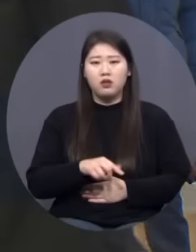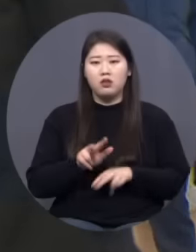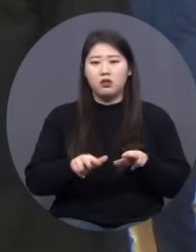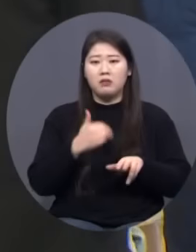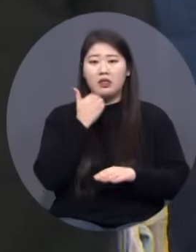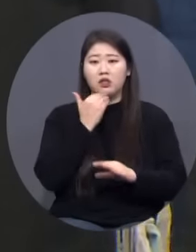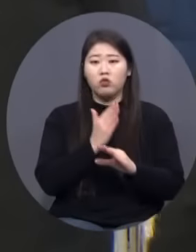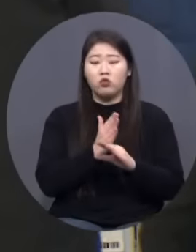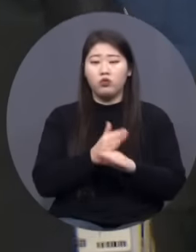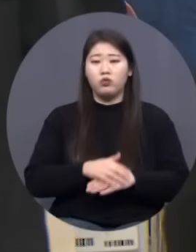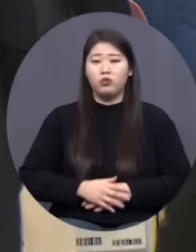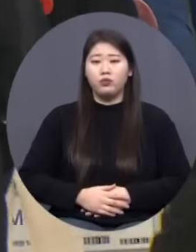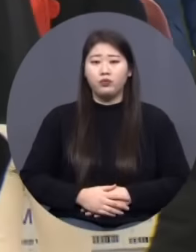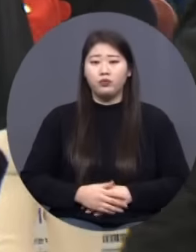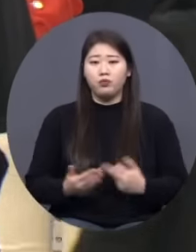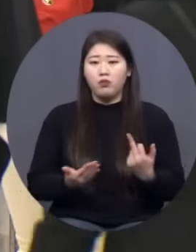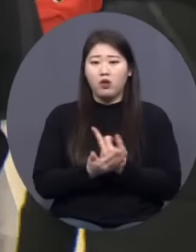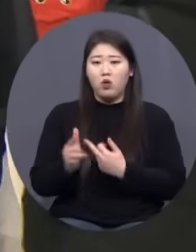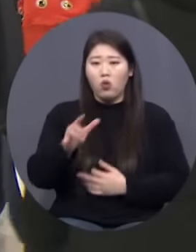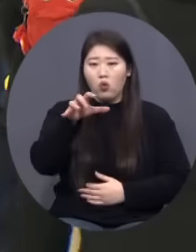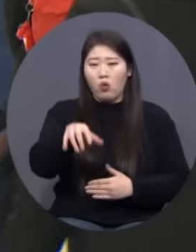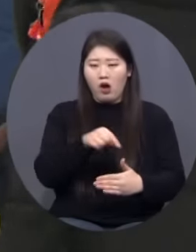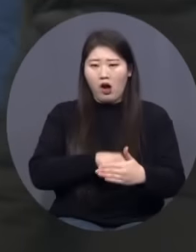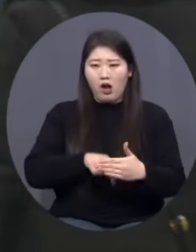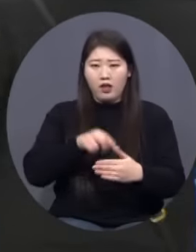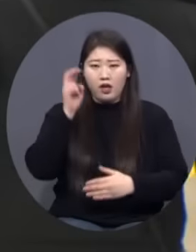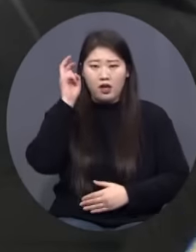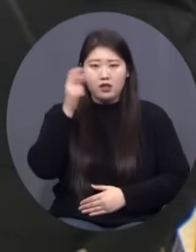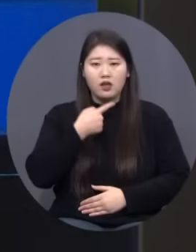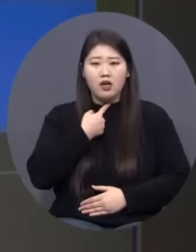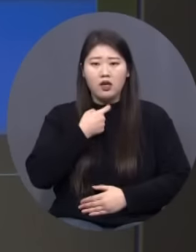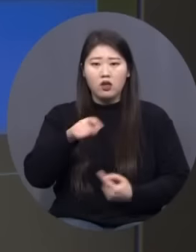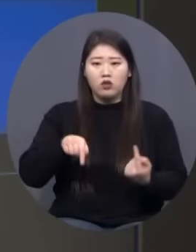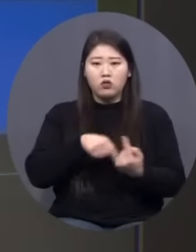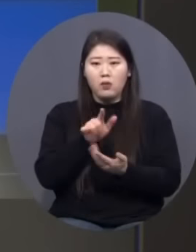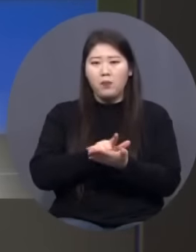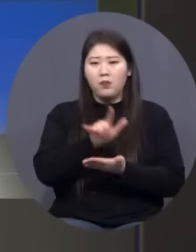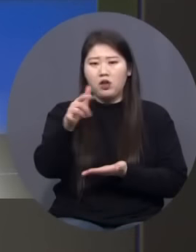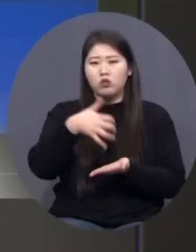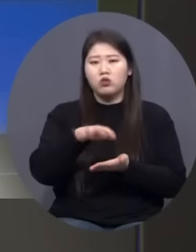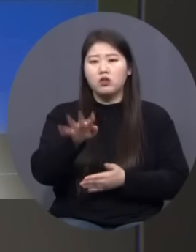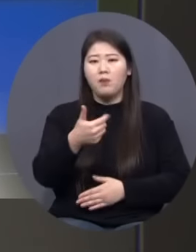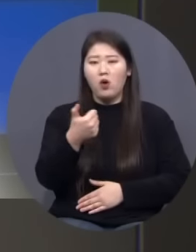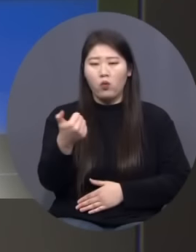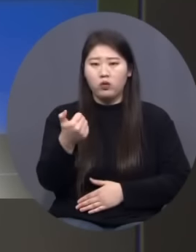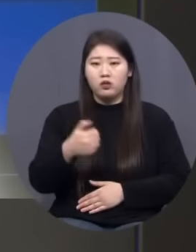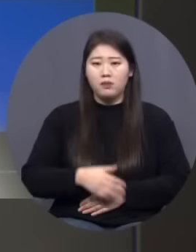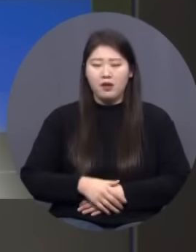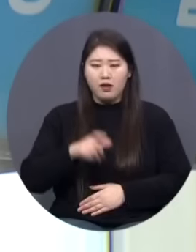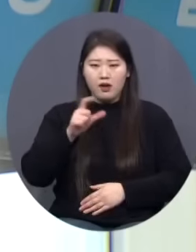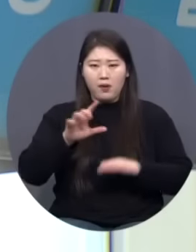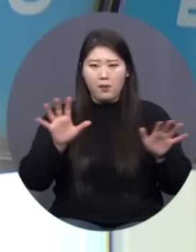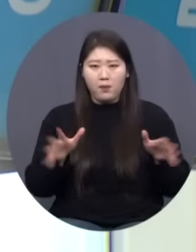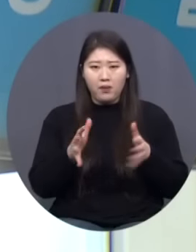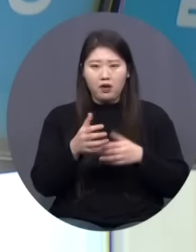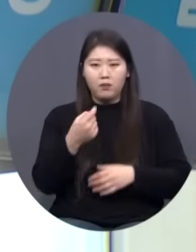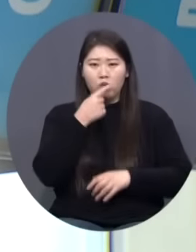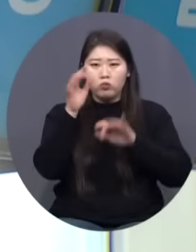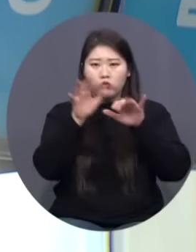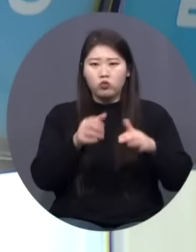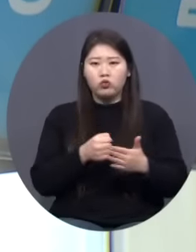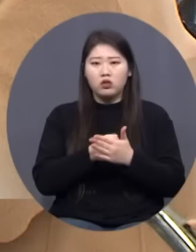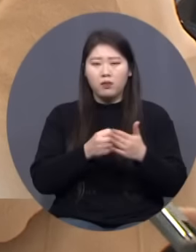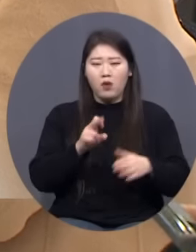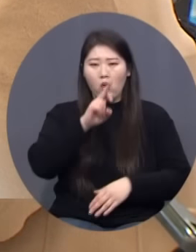나왔어요. 제주공항에서 운항 예정이던 항공기는 450여 편. 강풍과 폭설에 대한항공이 오후